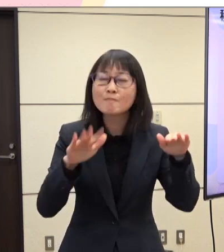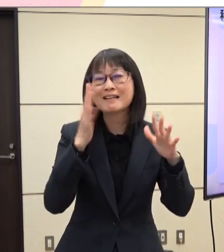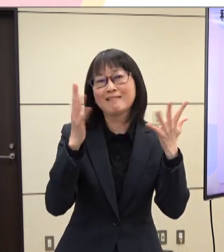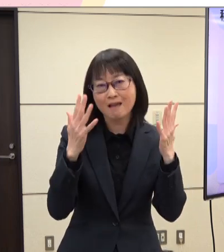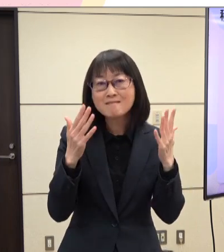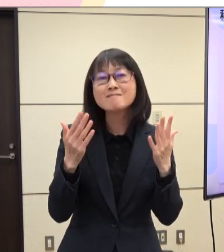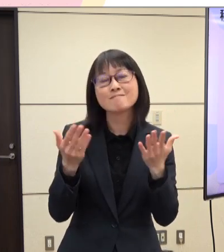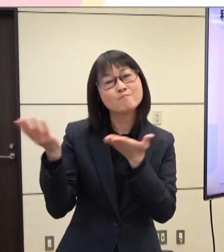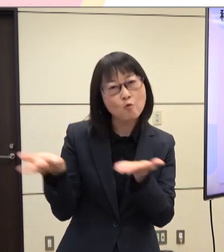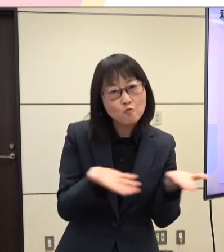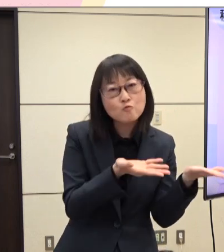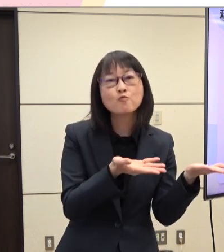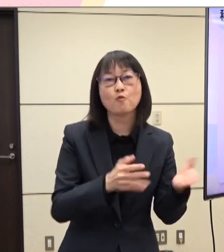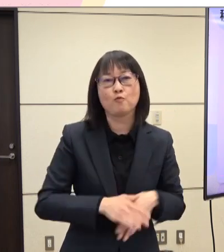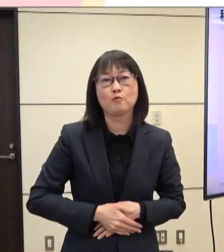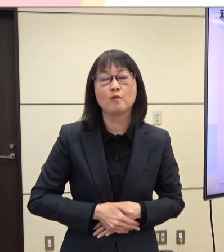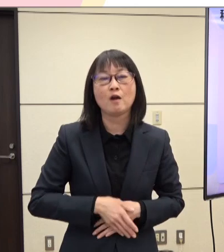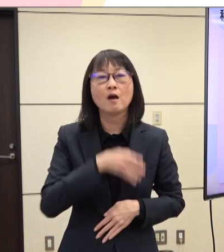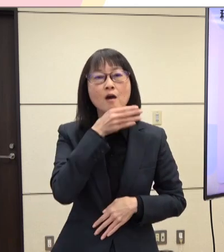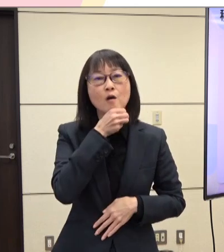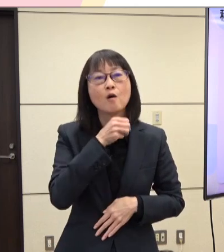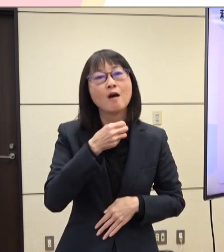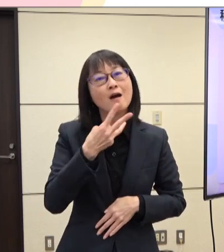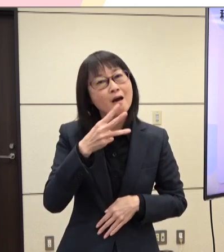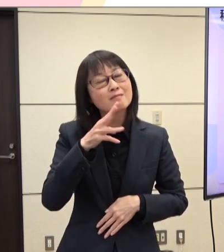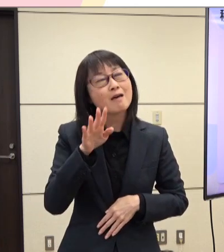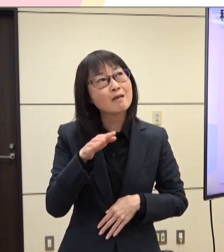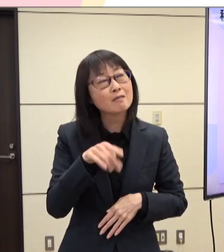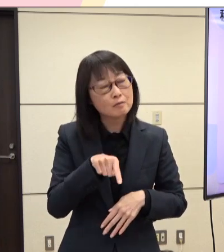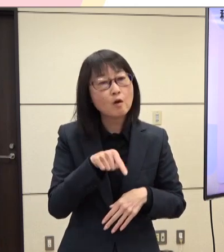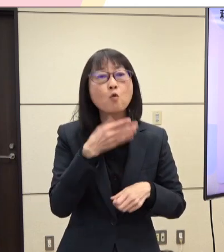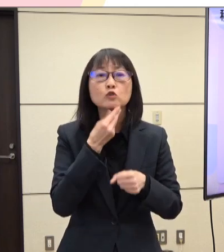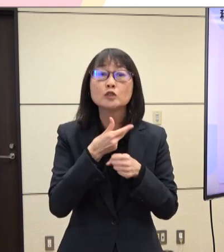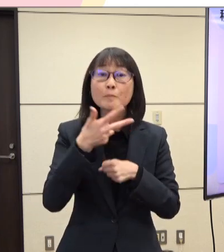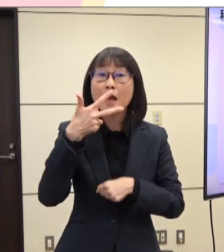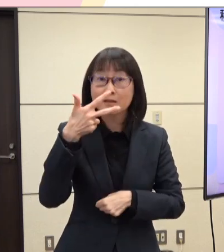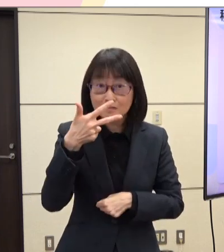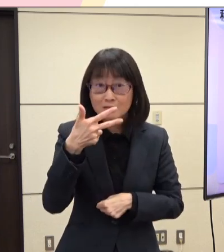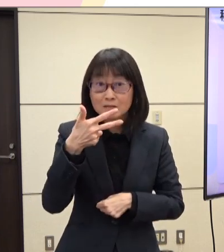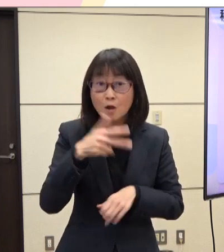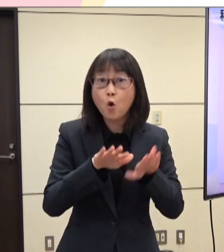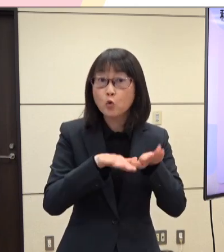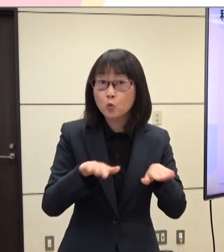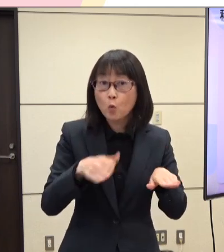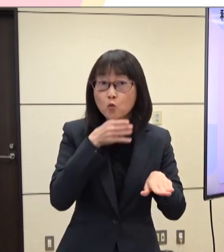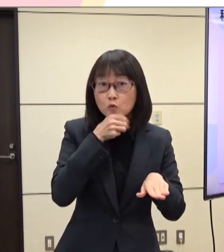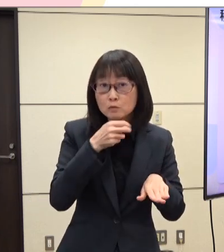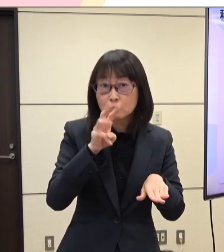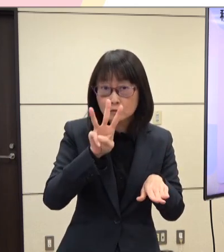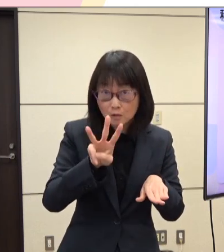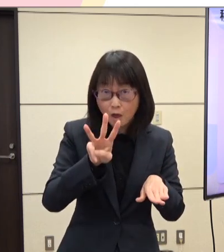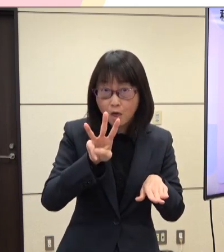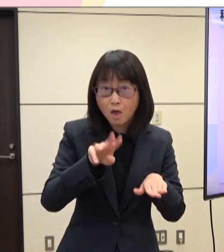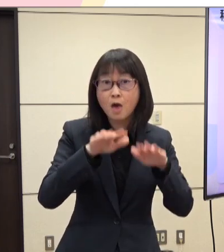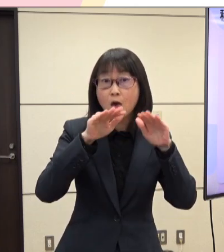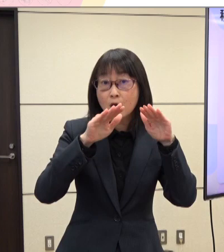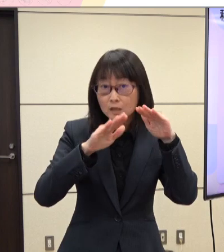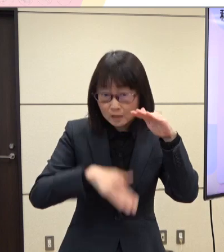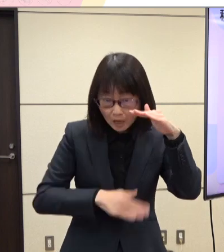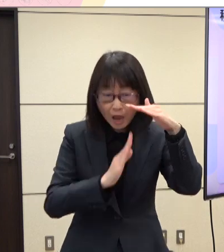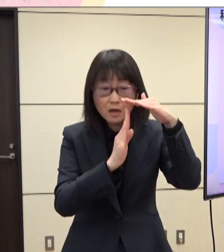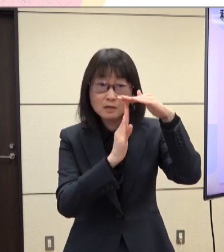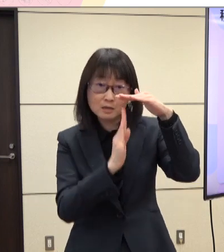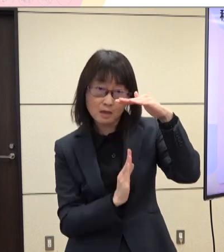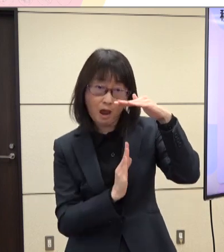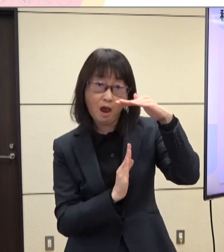として無料化されておりますけれども、福島市の場合はその3歳未満の皆さんに対しても第